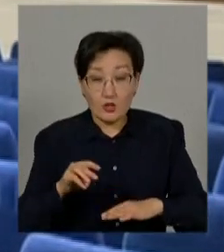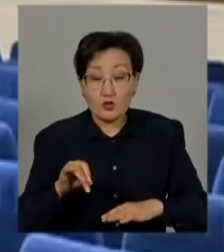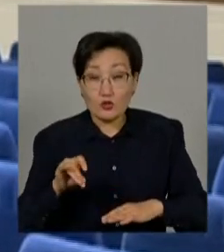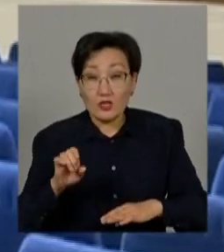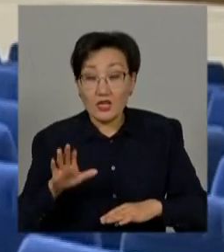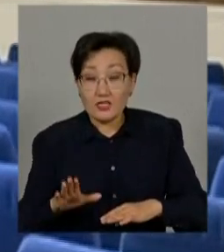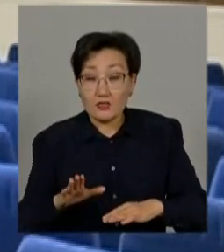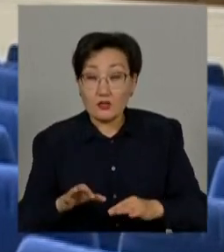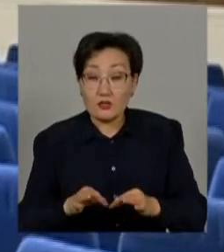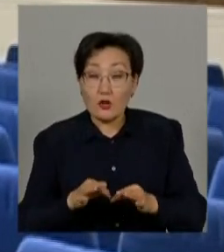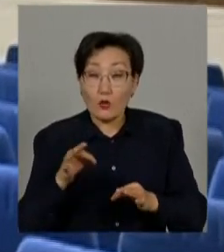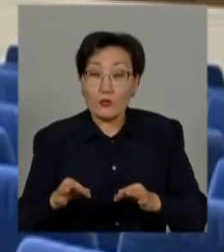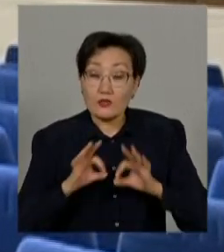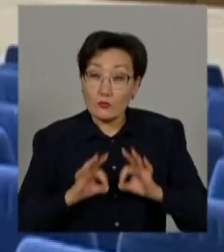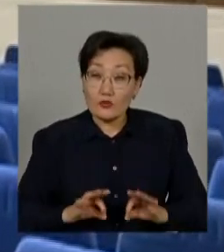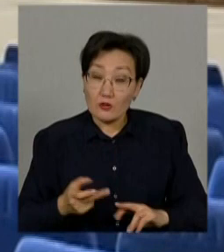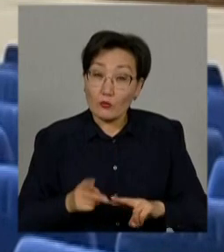Сұлтанғазиев облыс прокурорына